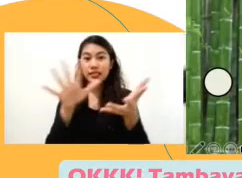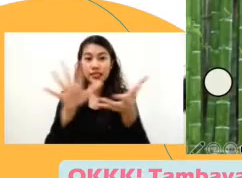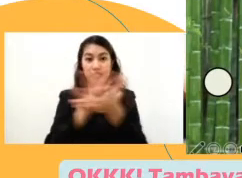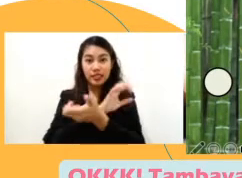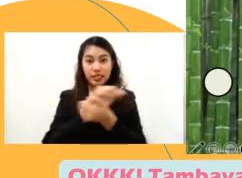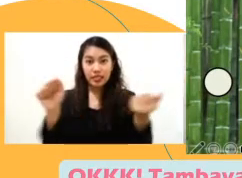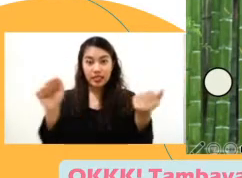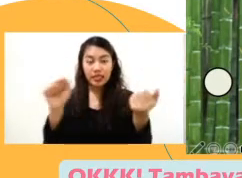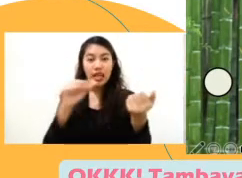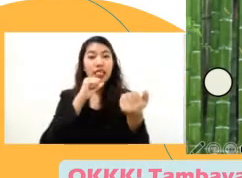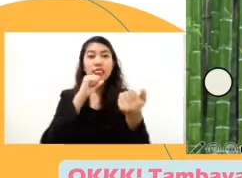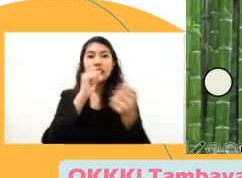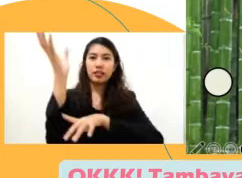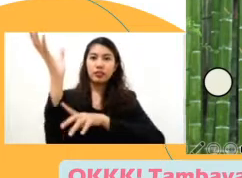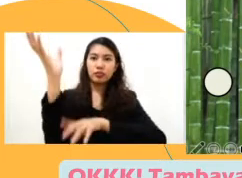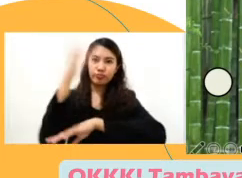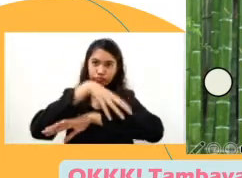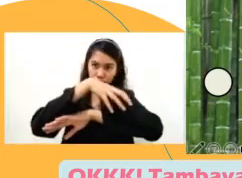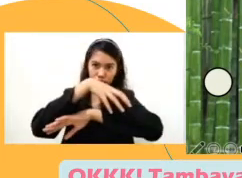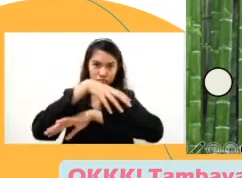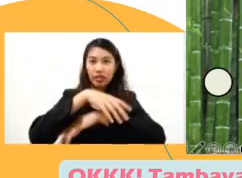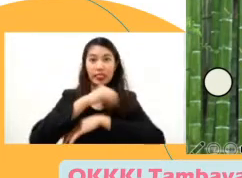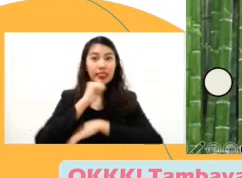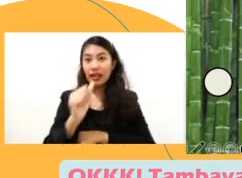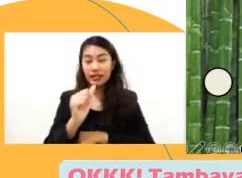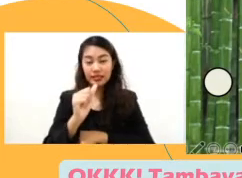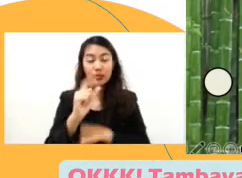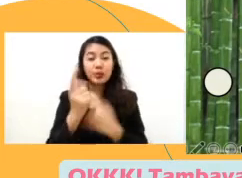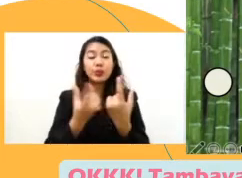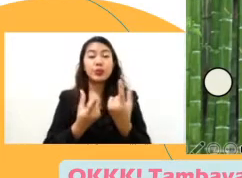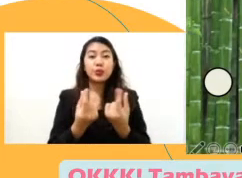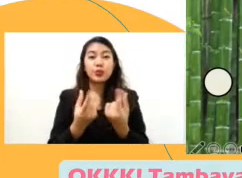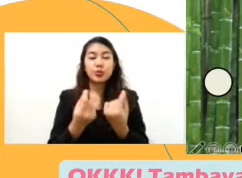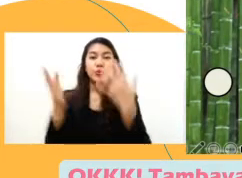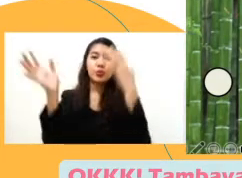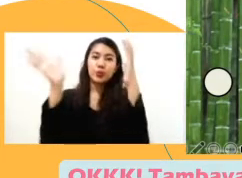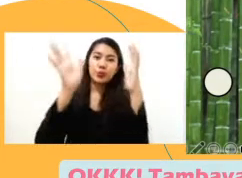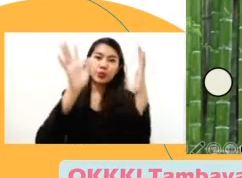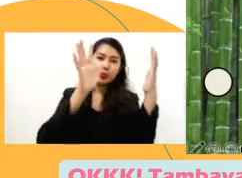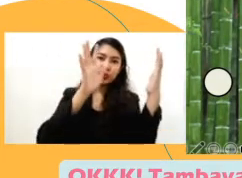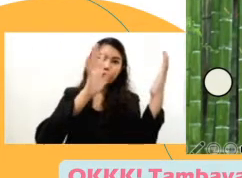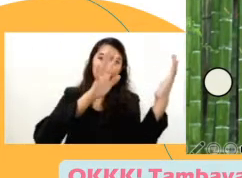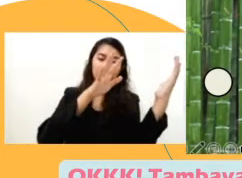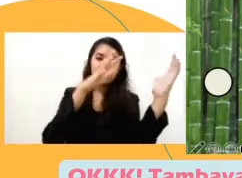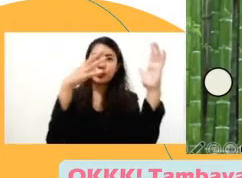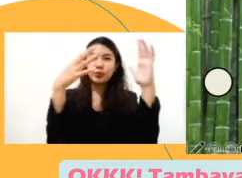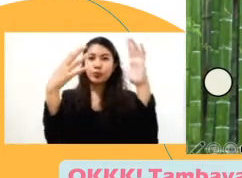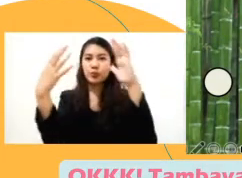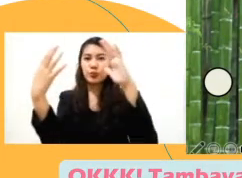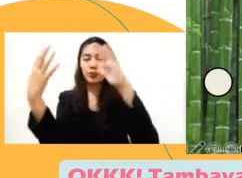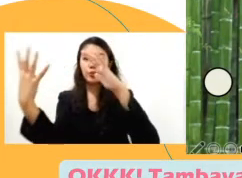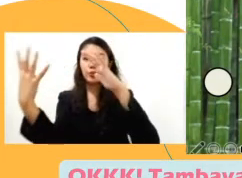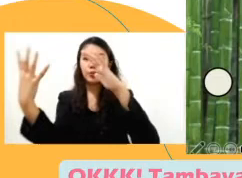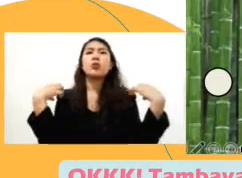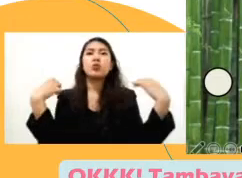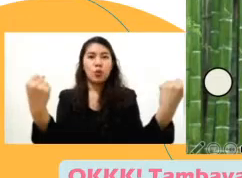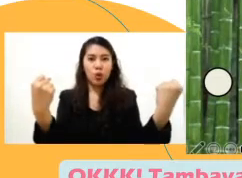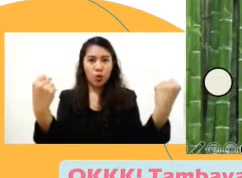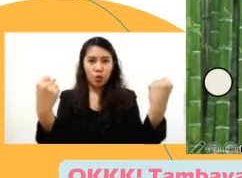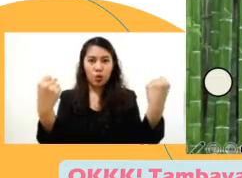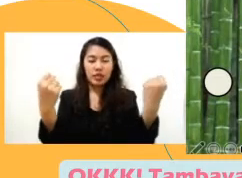ay sumasayaw sa hangin at bumabagon pa rin, nagiging matatag, no? At buo pa rin